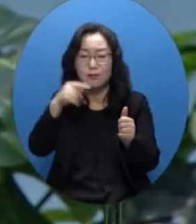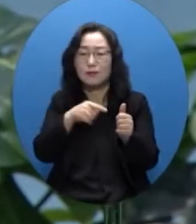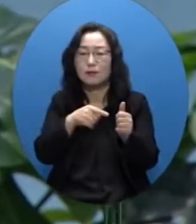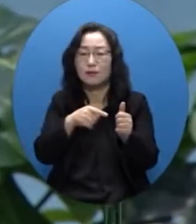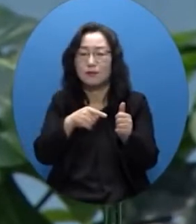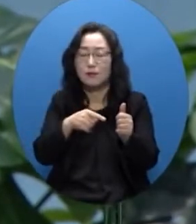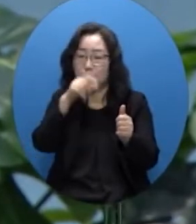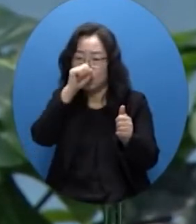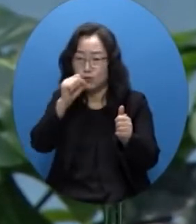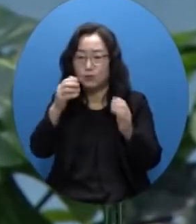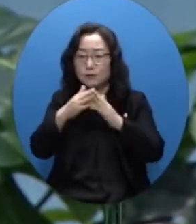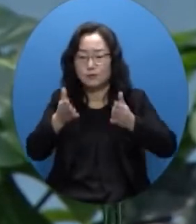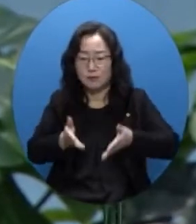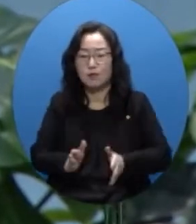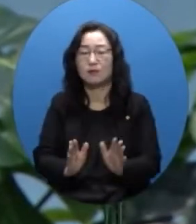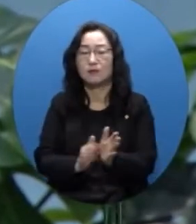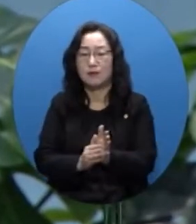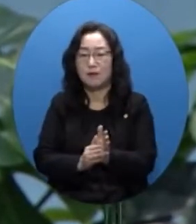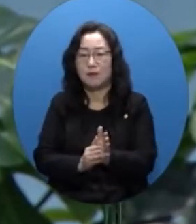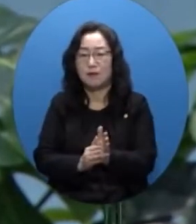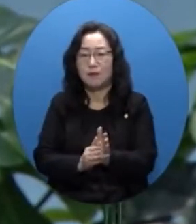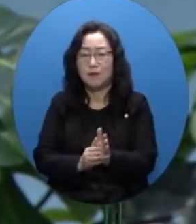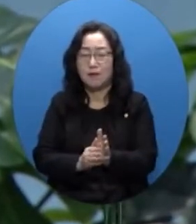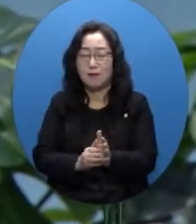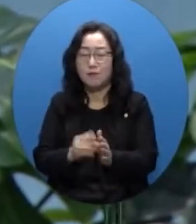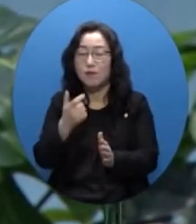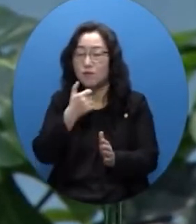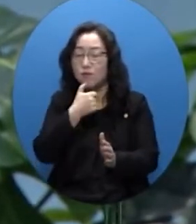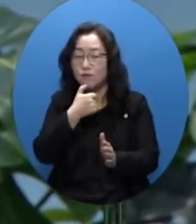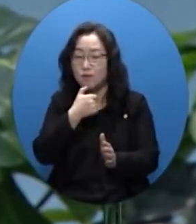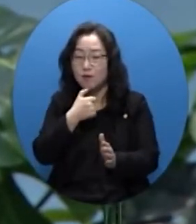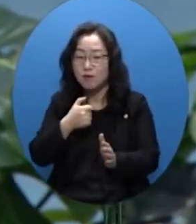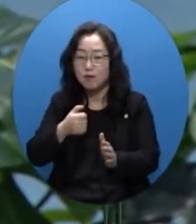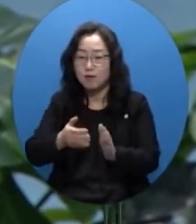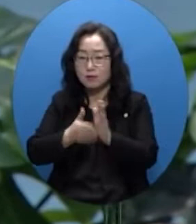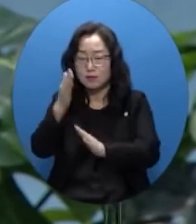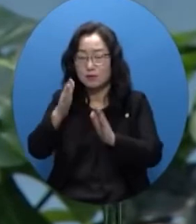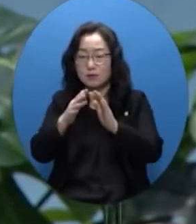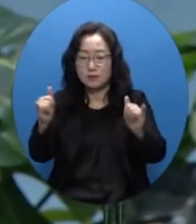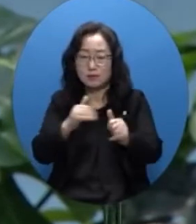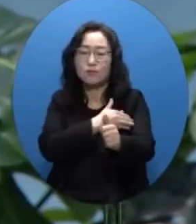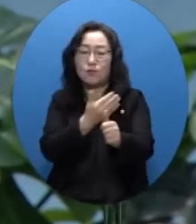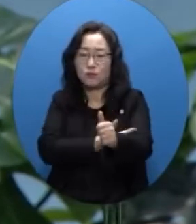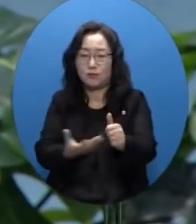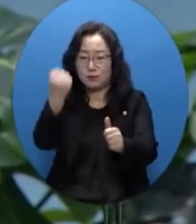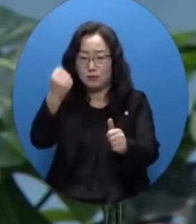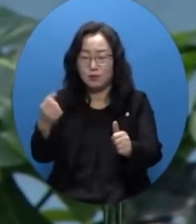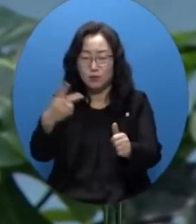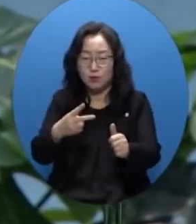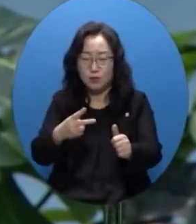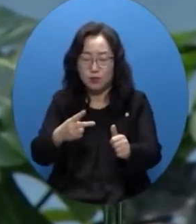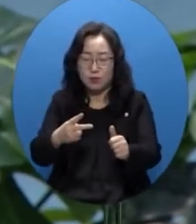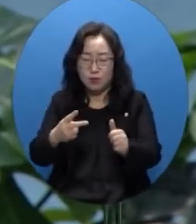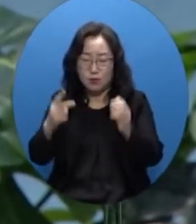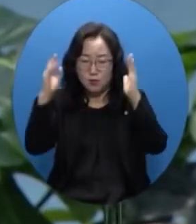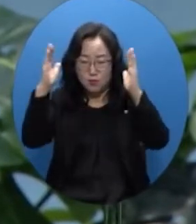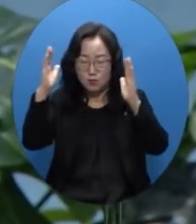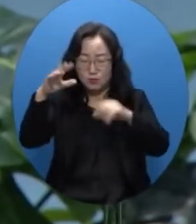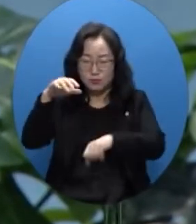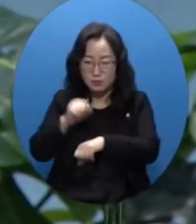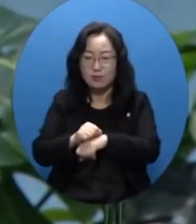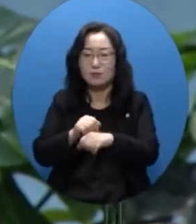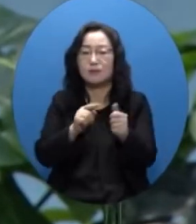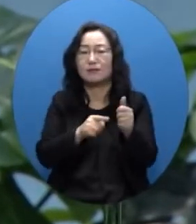좋은 가문에서 태어나서 날 때부터 10일 꺼졌고 당시 최고 학벌이 가 말래 밑에서 공부를